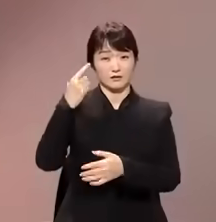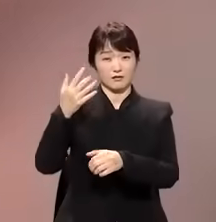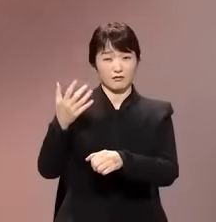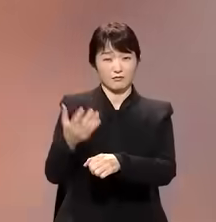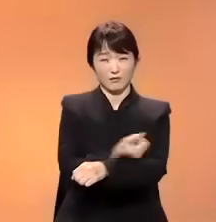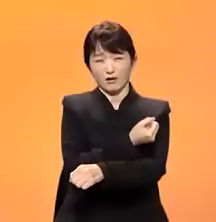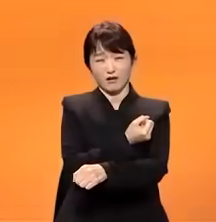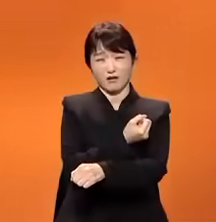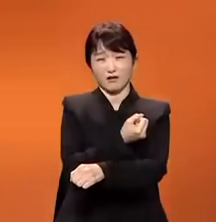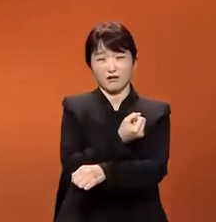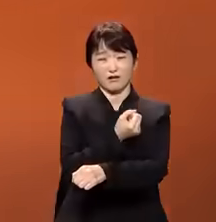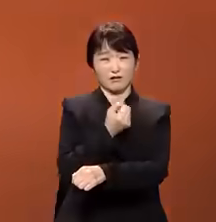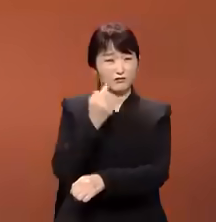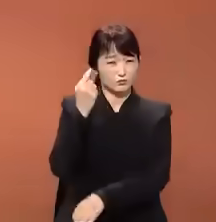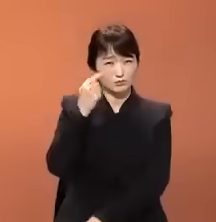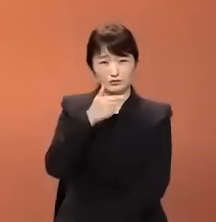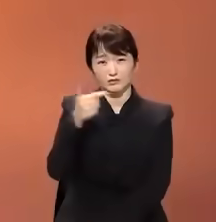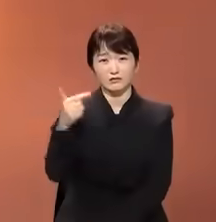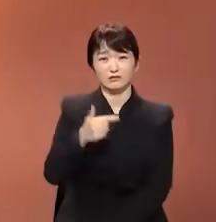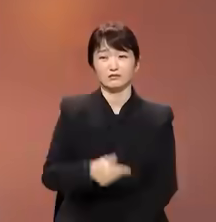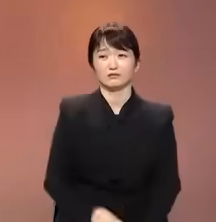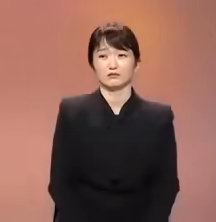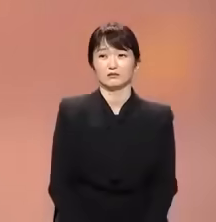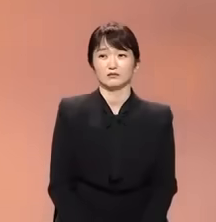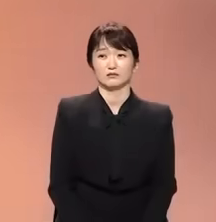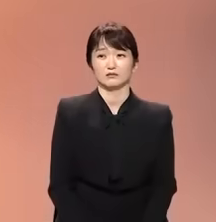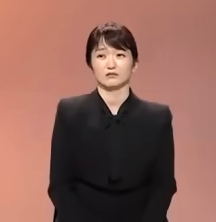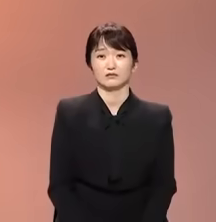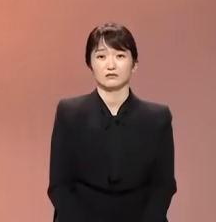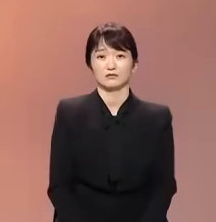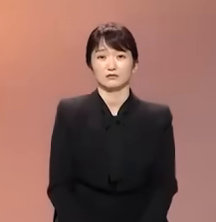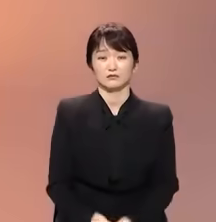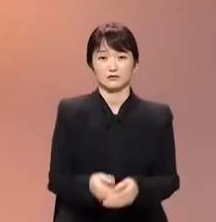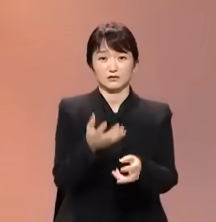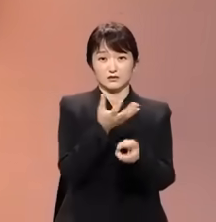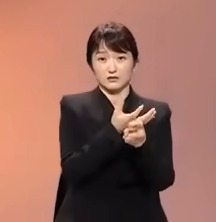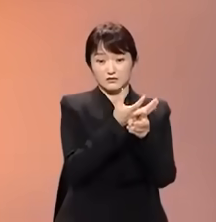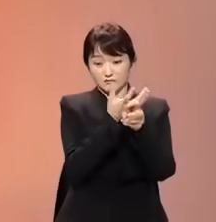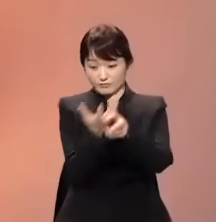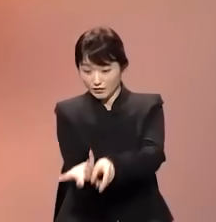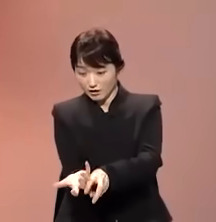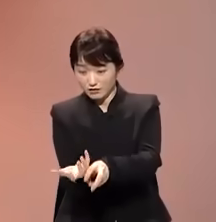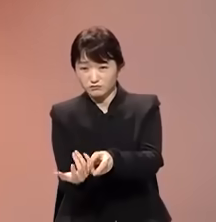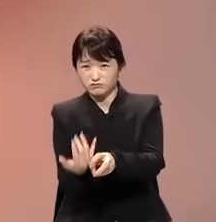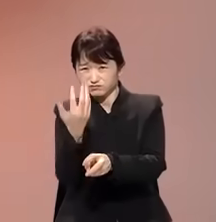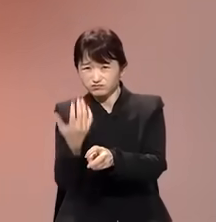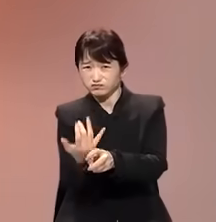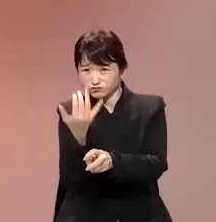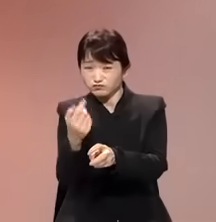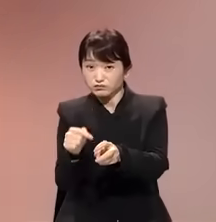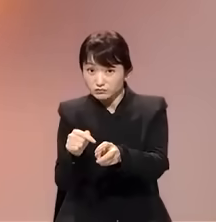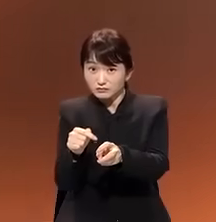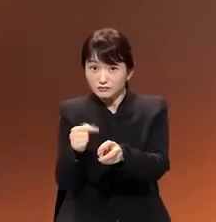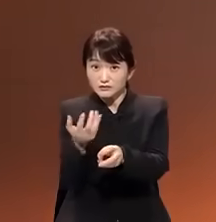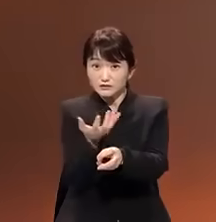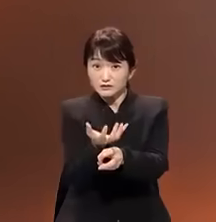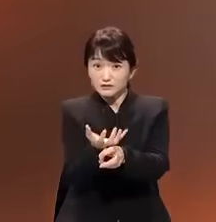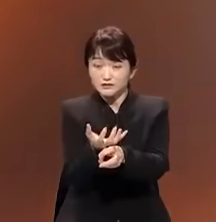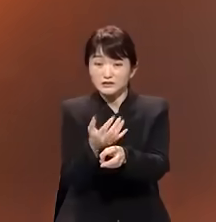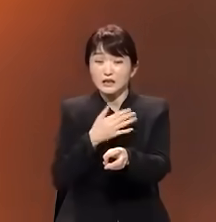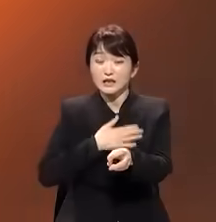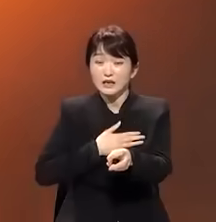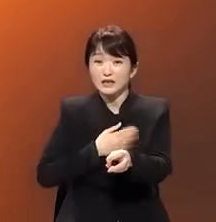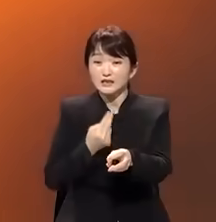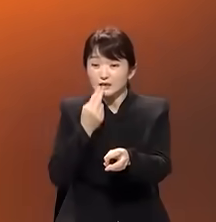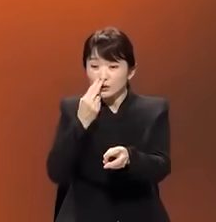소리도 연이어 들리는데요 어 바로 접목된 트럭에서 화제가 발생했던 겁니다 그리고이 트럭에는 우리가